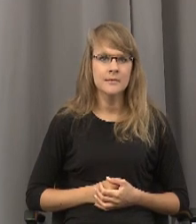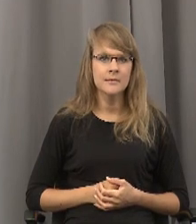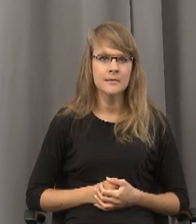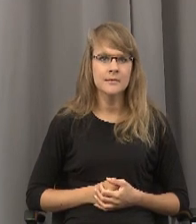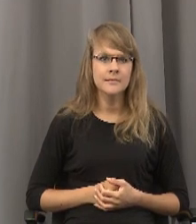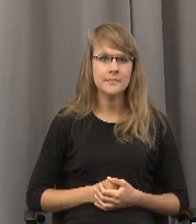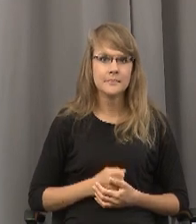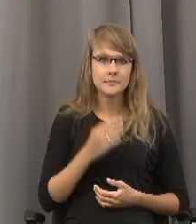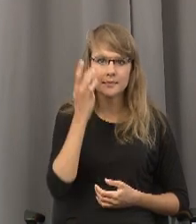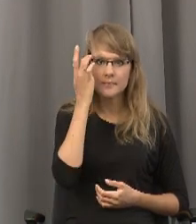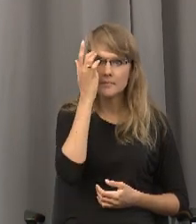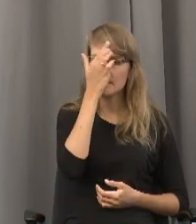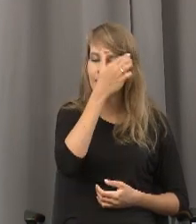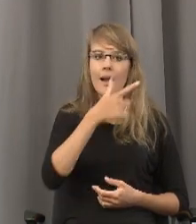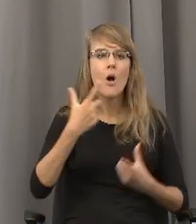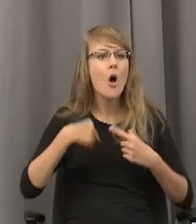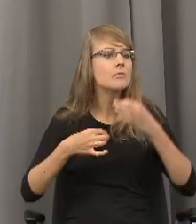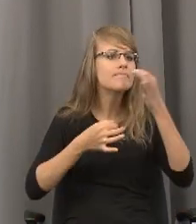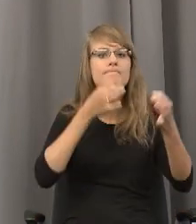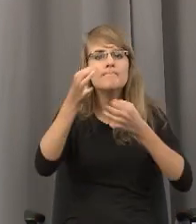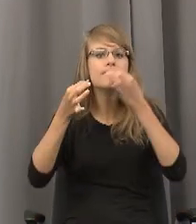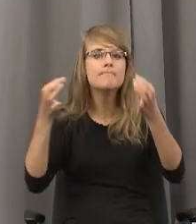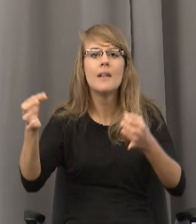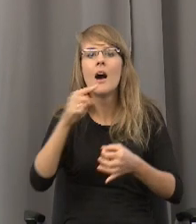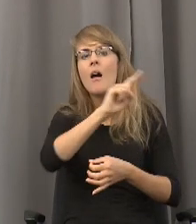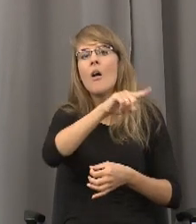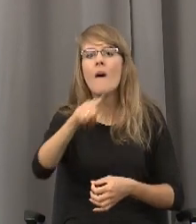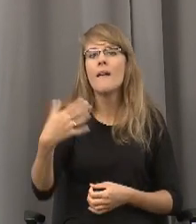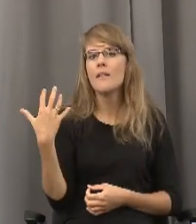Jak się przedstawiał wiek ankietowanych osób?